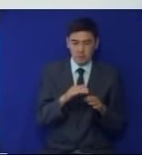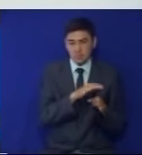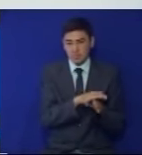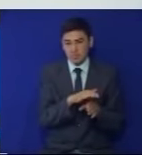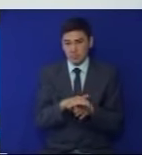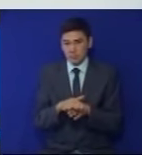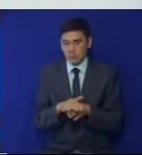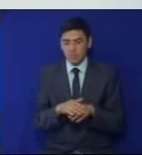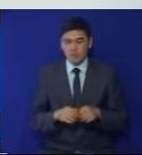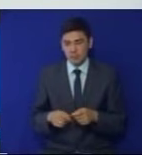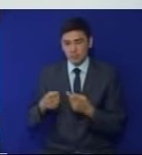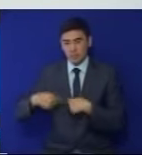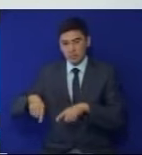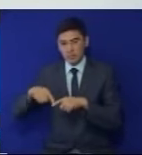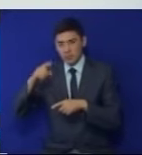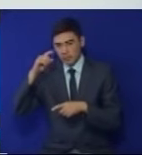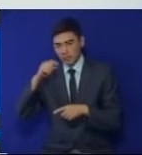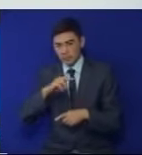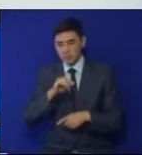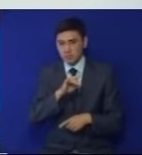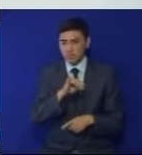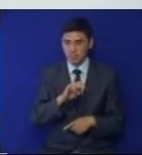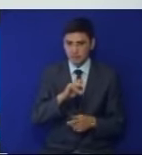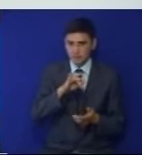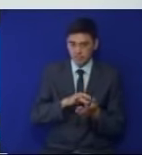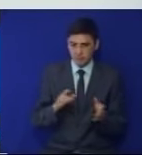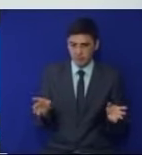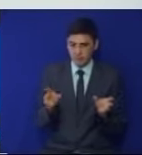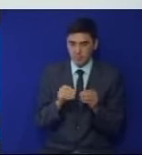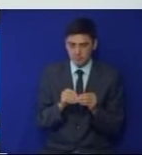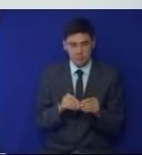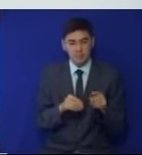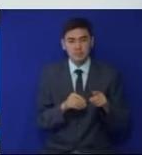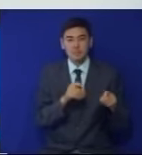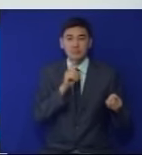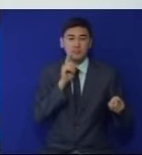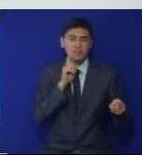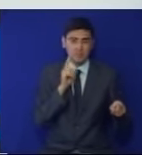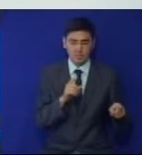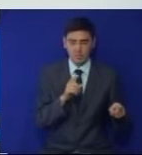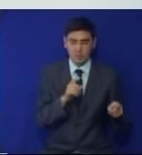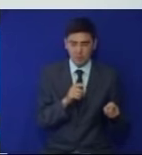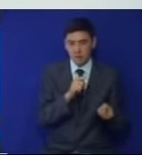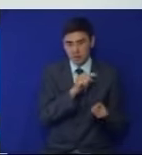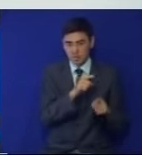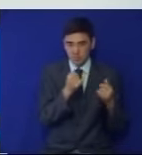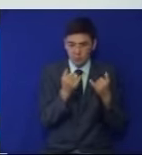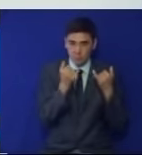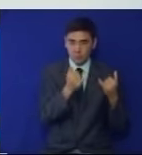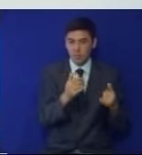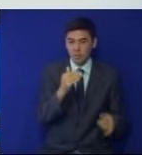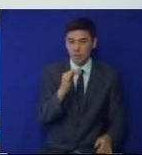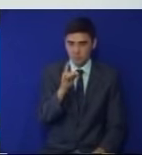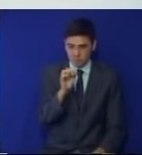Осының аясында облыстық білім басқармасы дарын орталығымен бірлесіп, жас өлкетанушылар мен туристердің форумын ұйымдастырды. Шара жоспарына